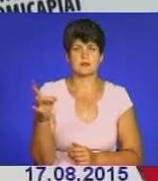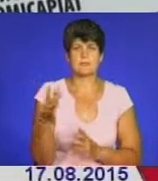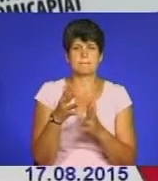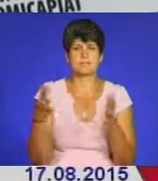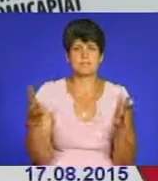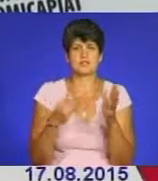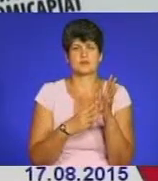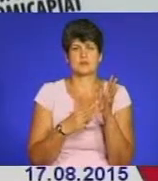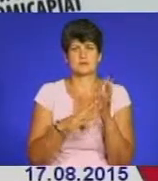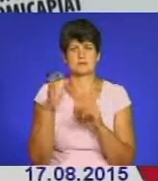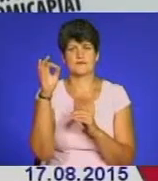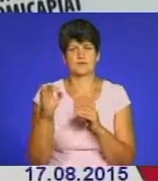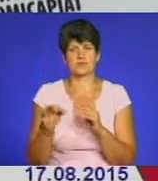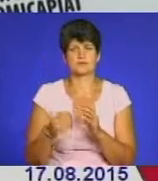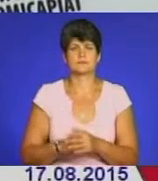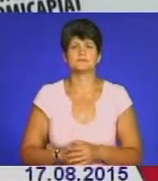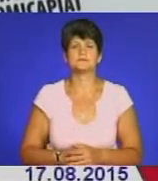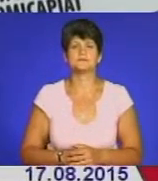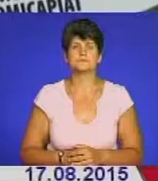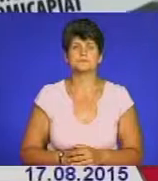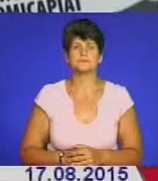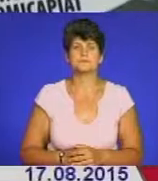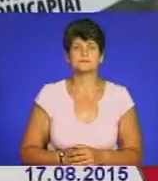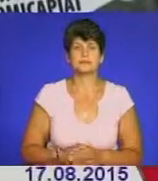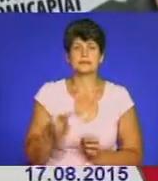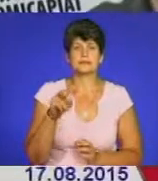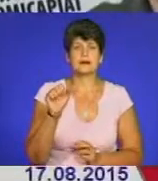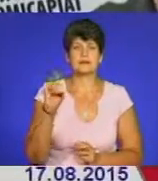Теребовлянський район – більше 80%,